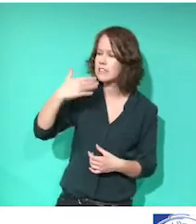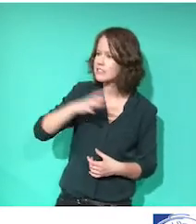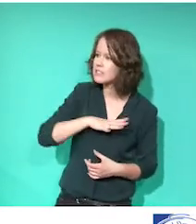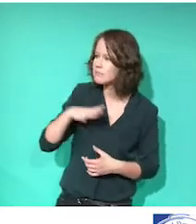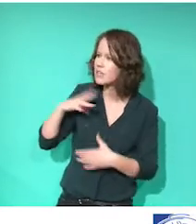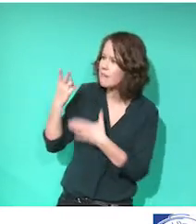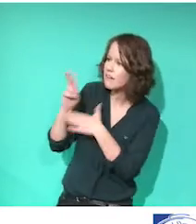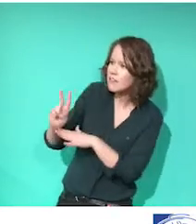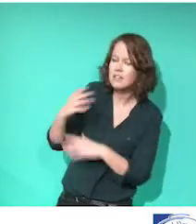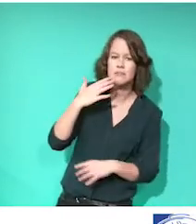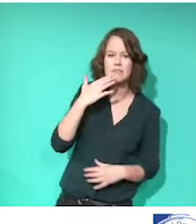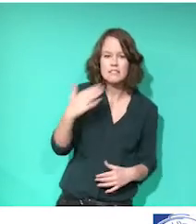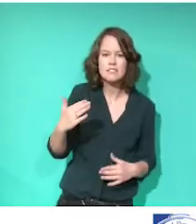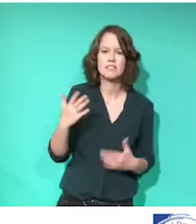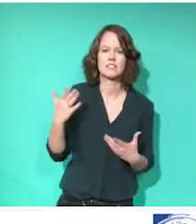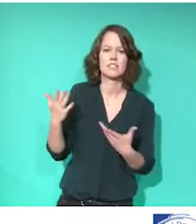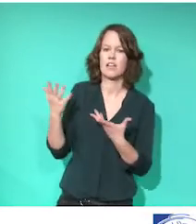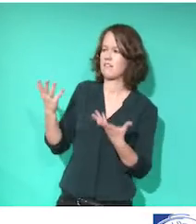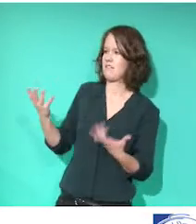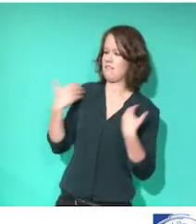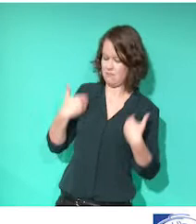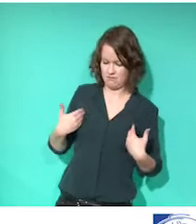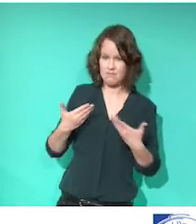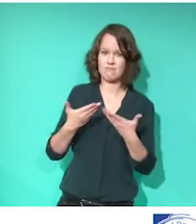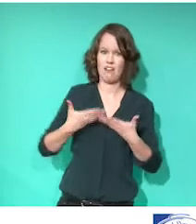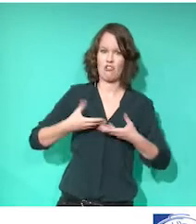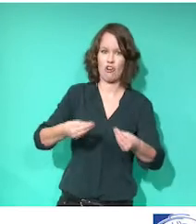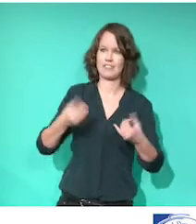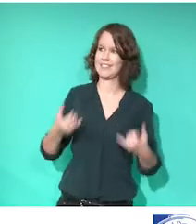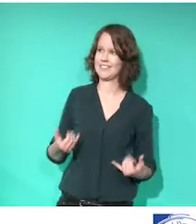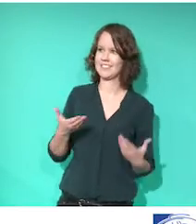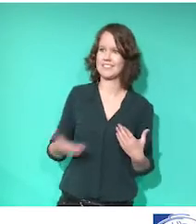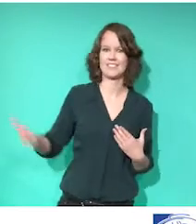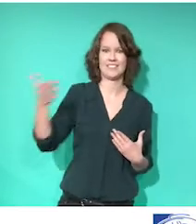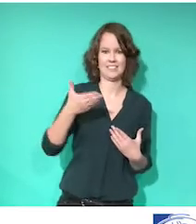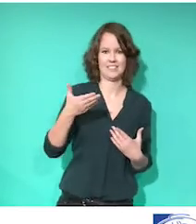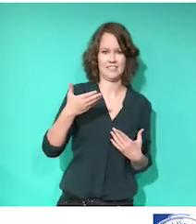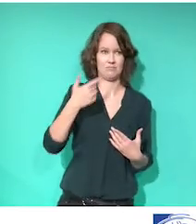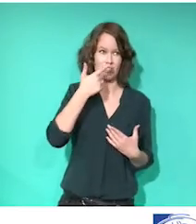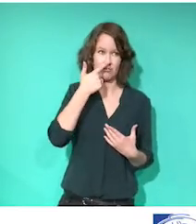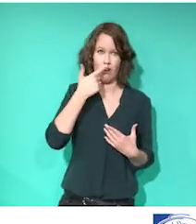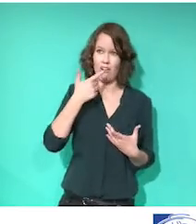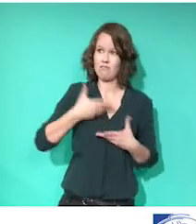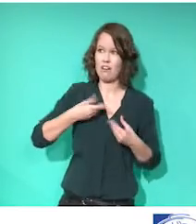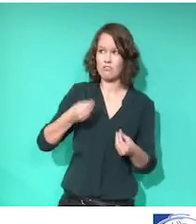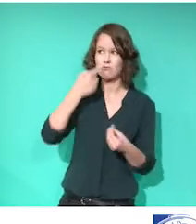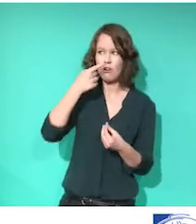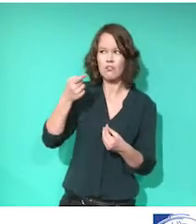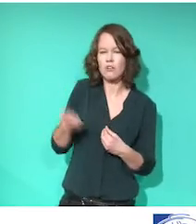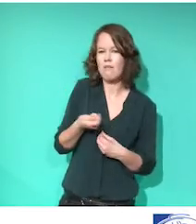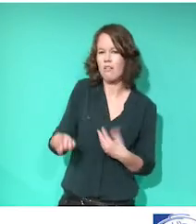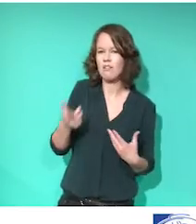avoir ouvert ces lieux. Et d'un certain point de vue, c'est presque normal qu'on soit là, ça a un sens.